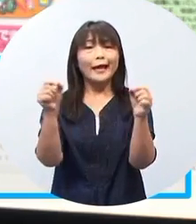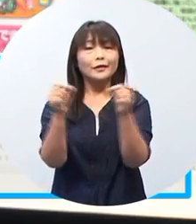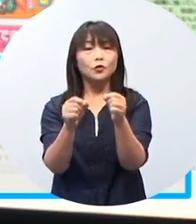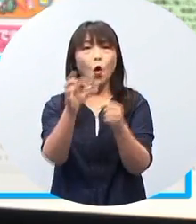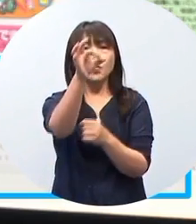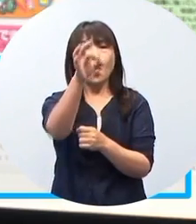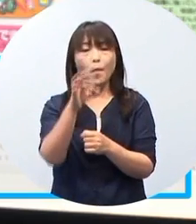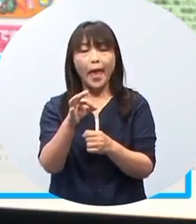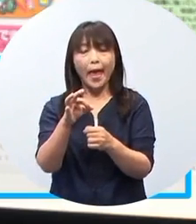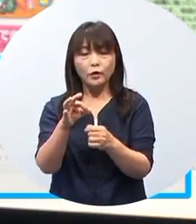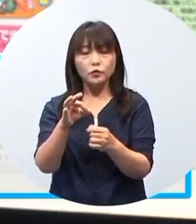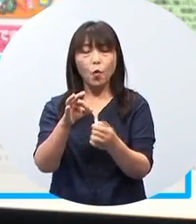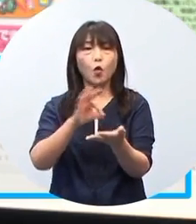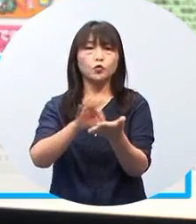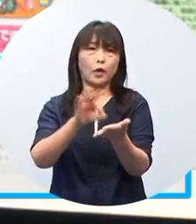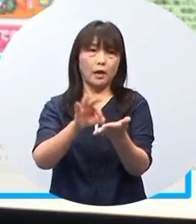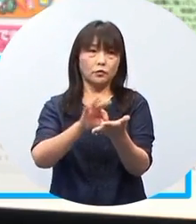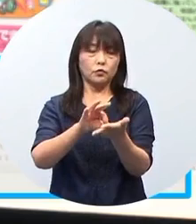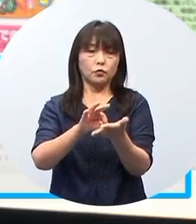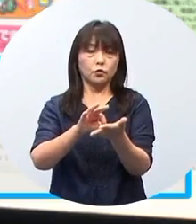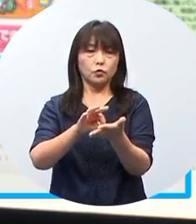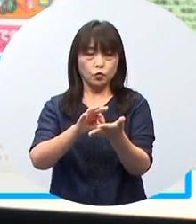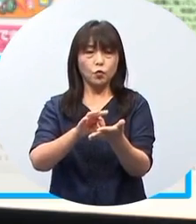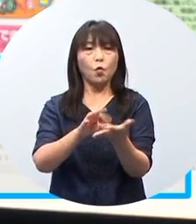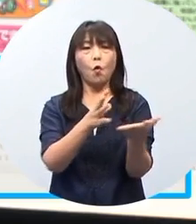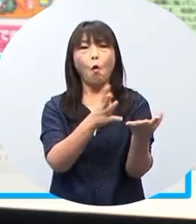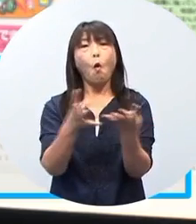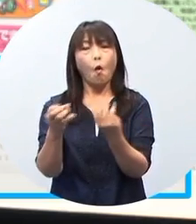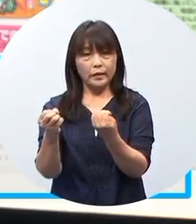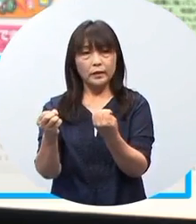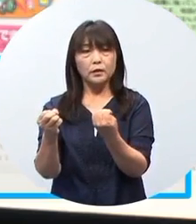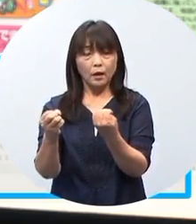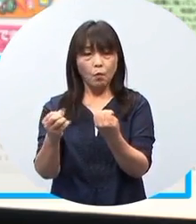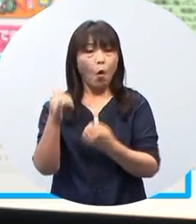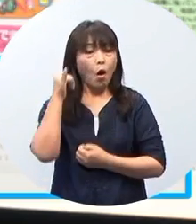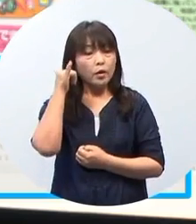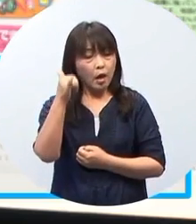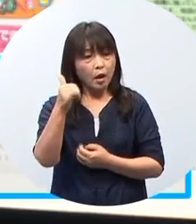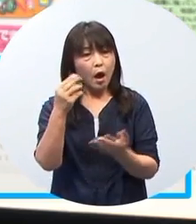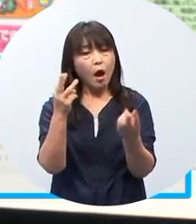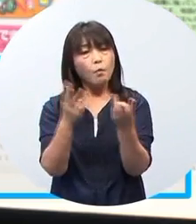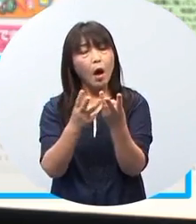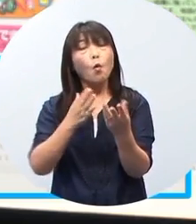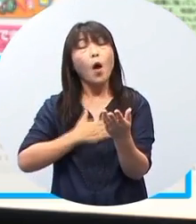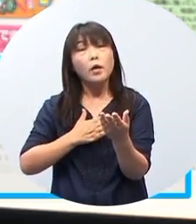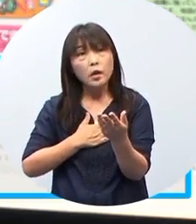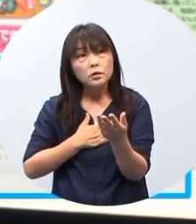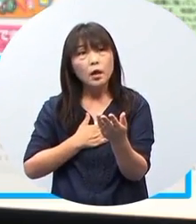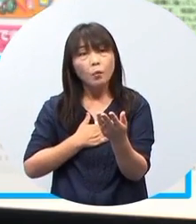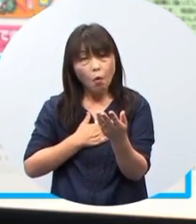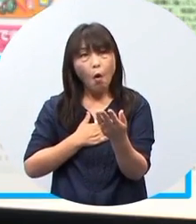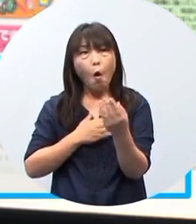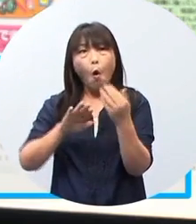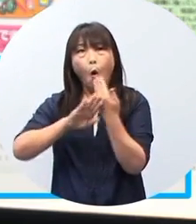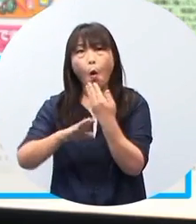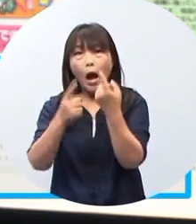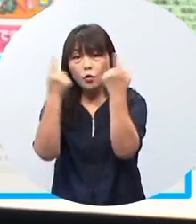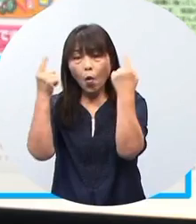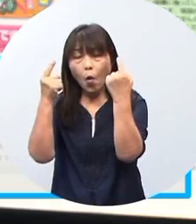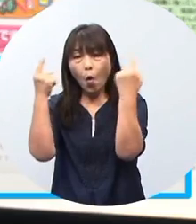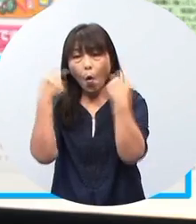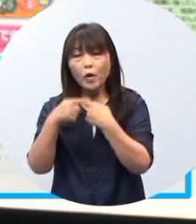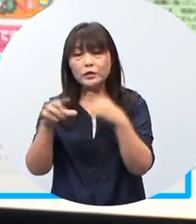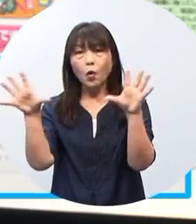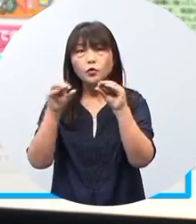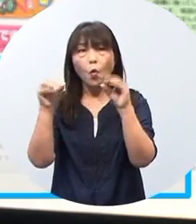業者も多いんですけれども、電話番号が漏れているからといって個人情報それ以上のものが漏れているわけではありませんし、無視